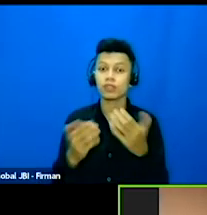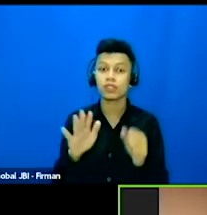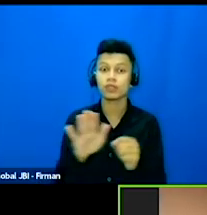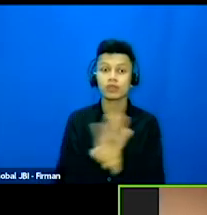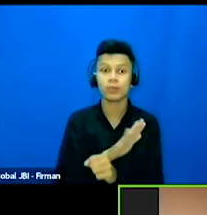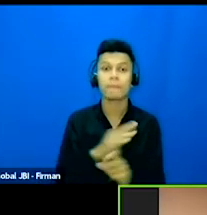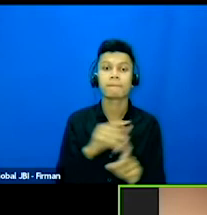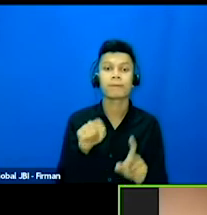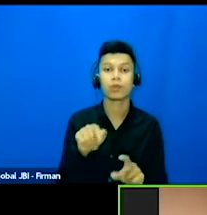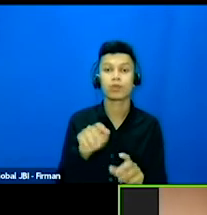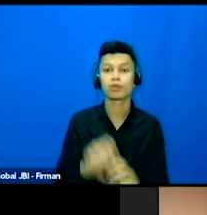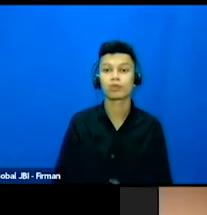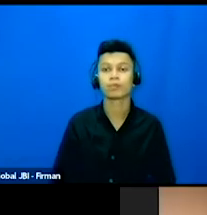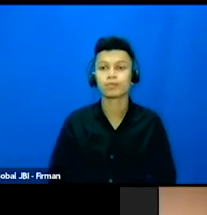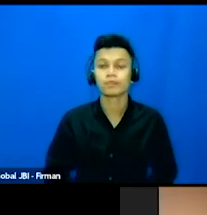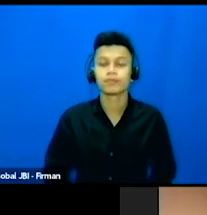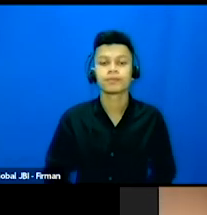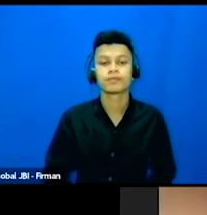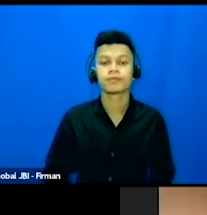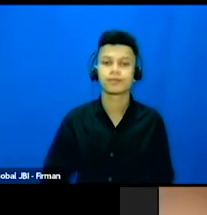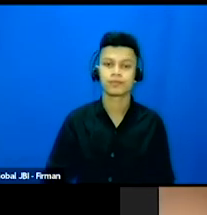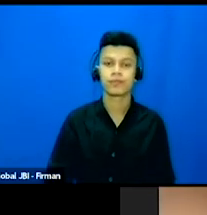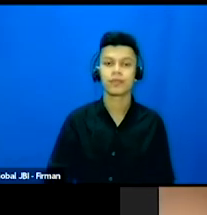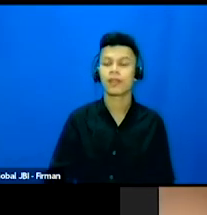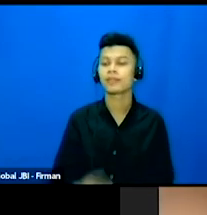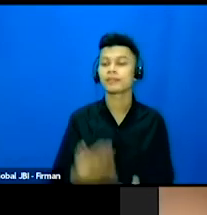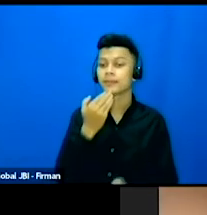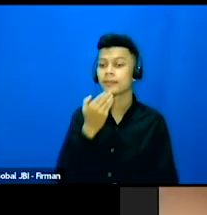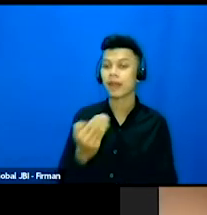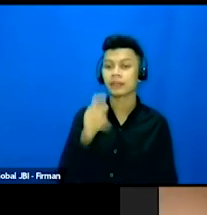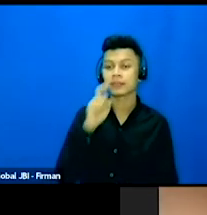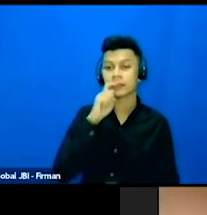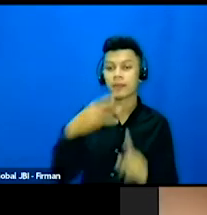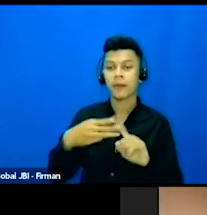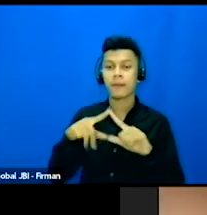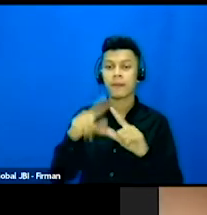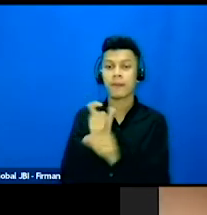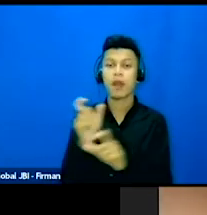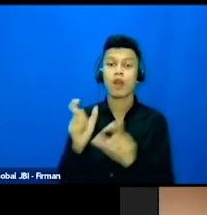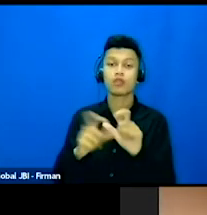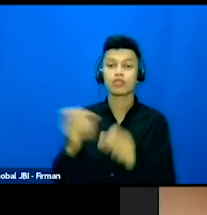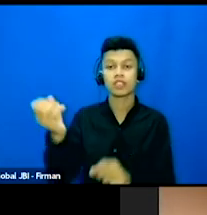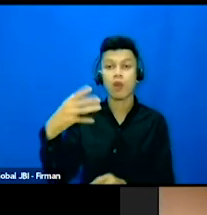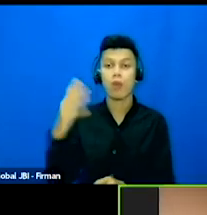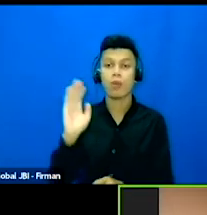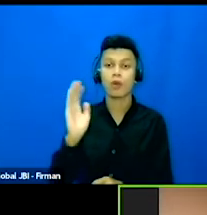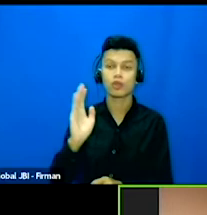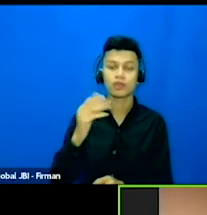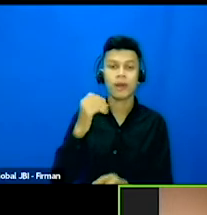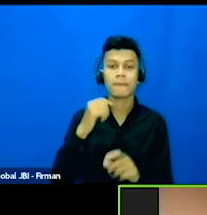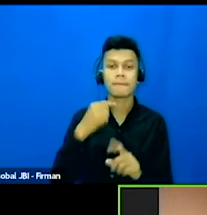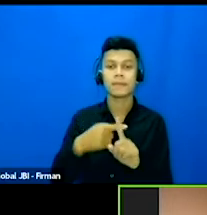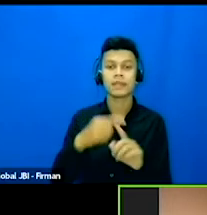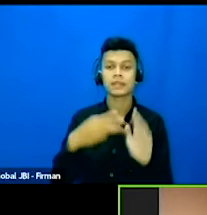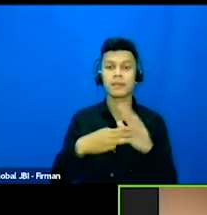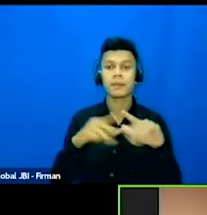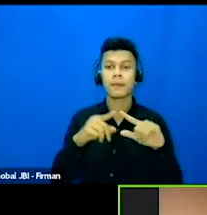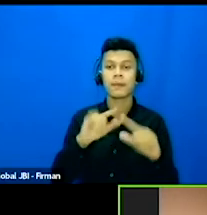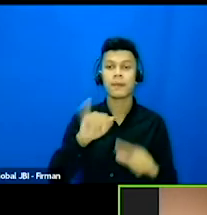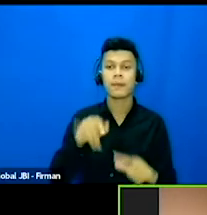mbak pilih terbaik Terima kasih banyak Pak bagus untuk jawabannya dan masih bnyk nanya